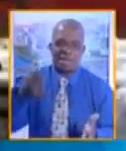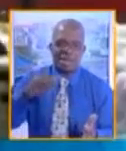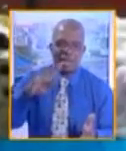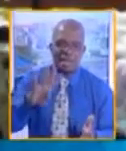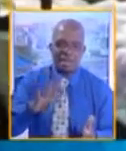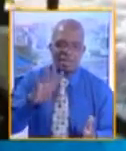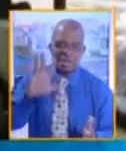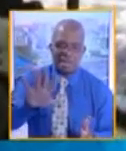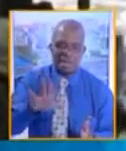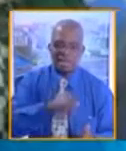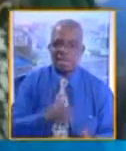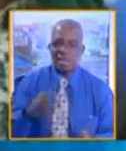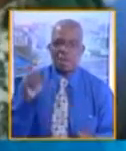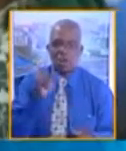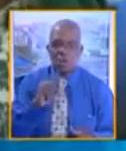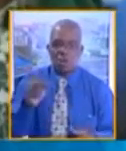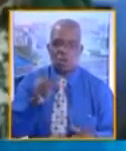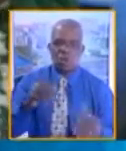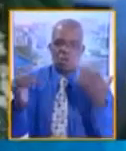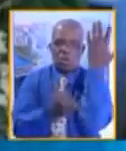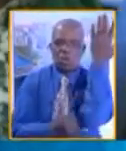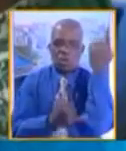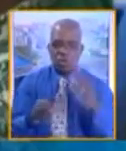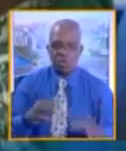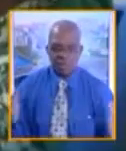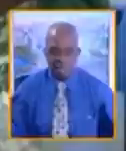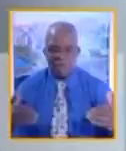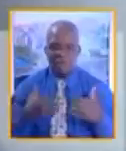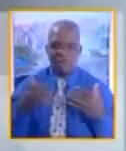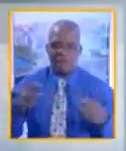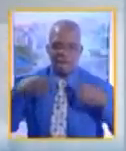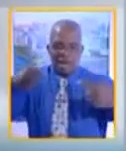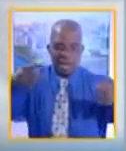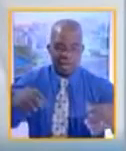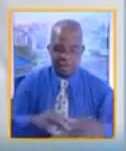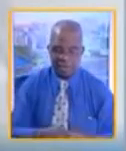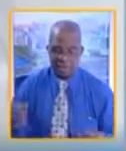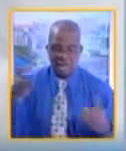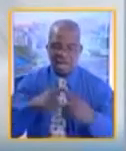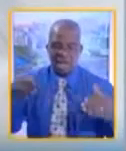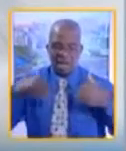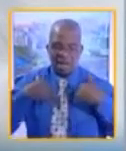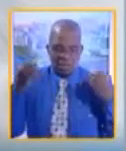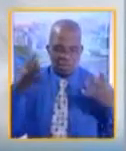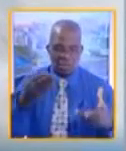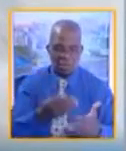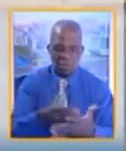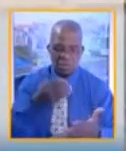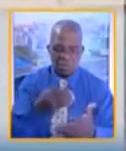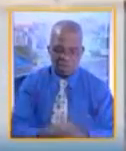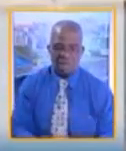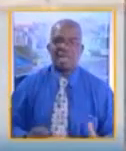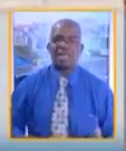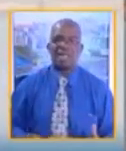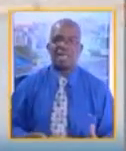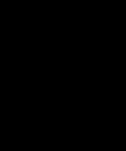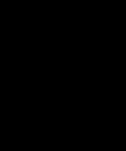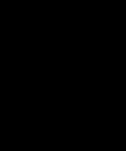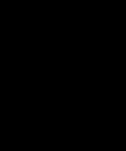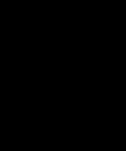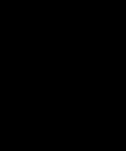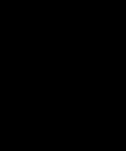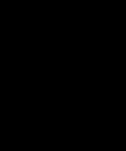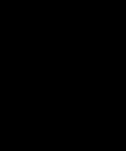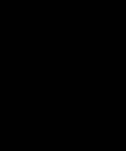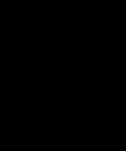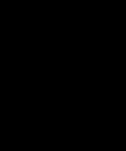et 2015, où le pays a réussi à lever respectivement 375 et 500 milliards de francs CFA.